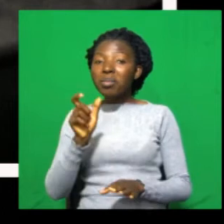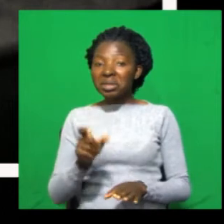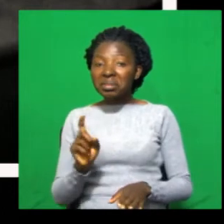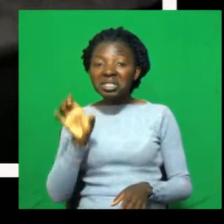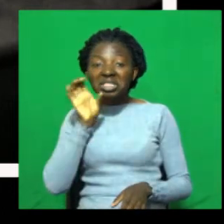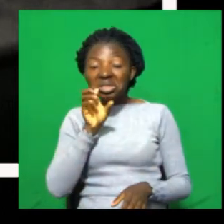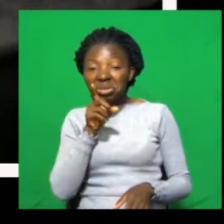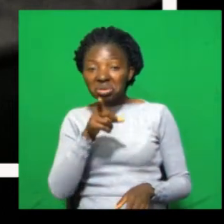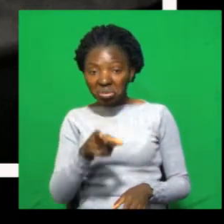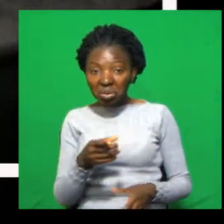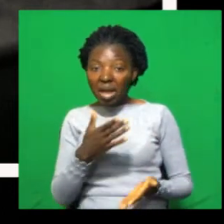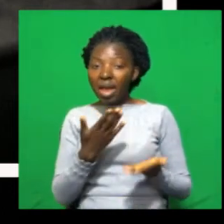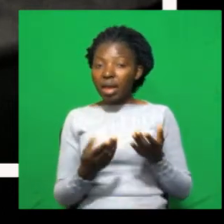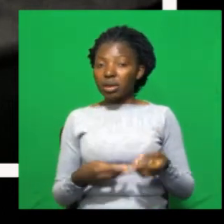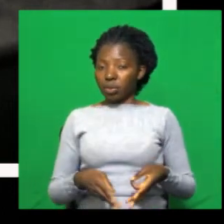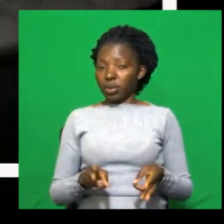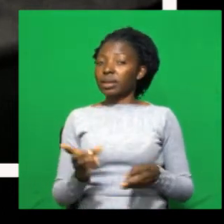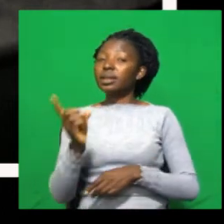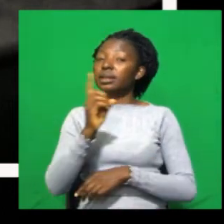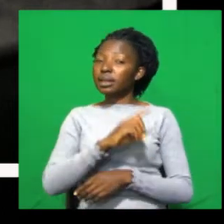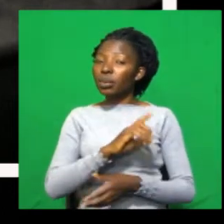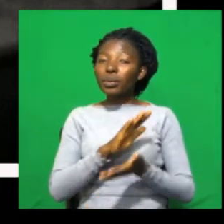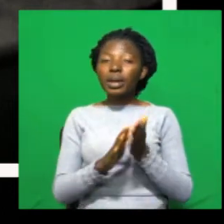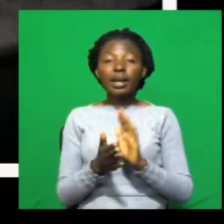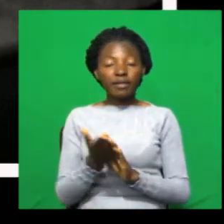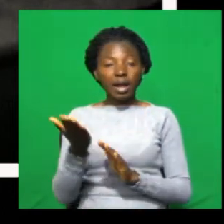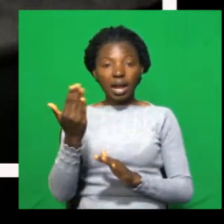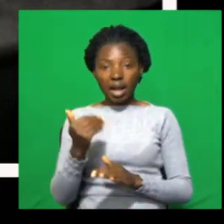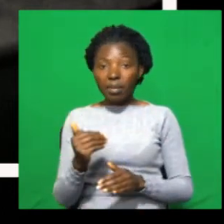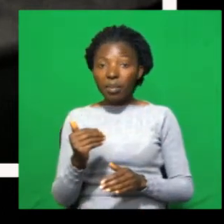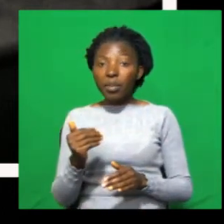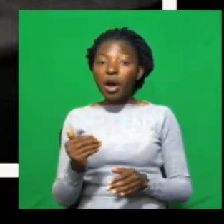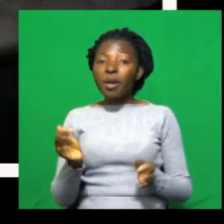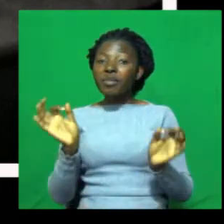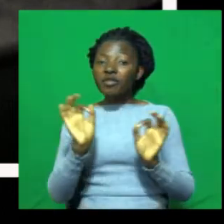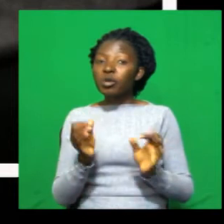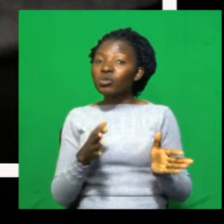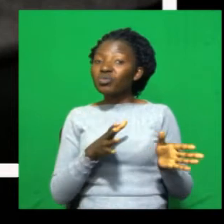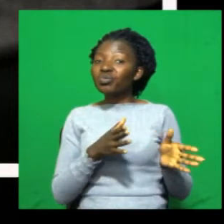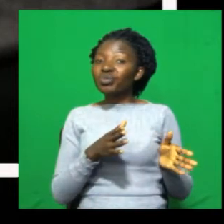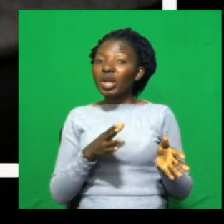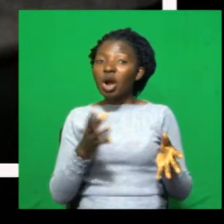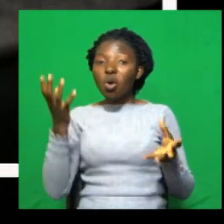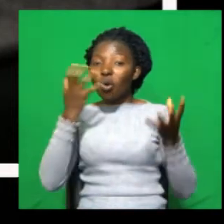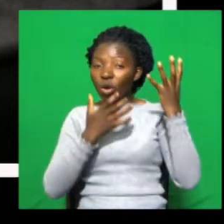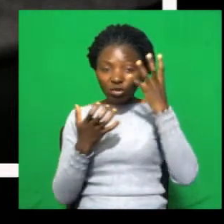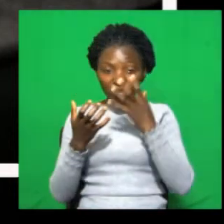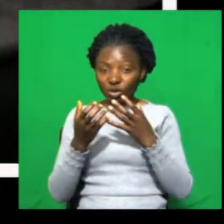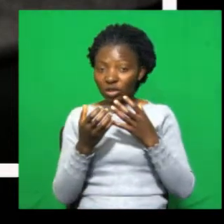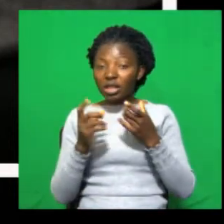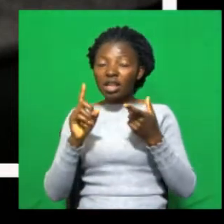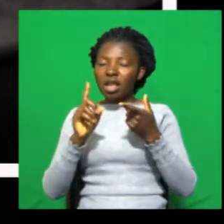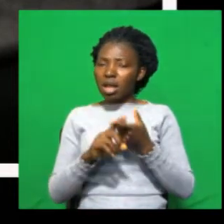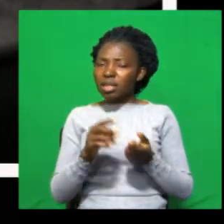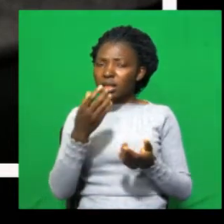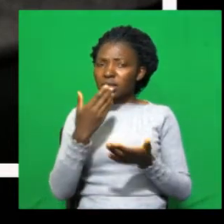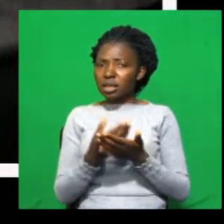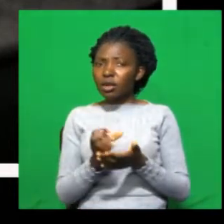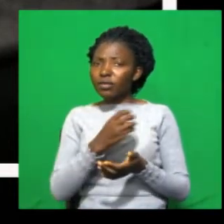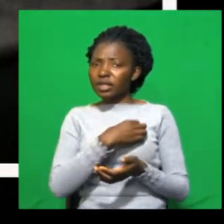upi noupi, nokuti harisviki kana kutsauka kusati kwatanga kuuya, nomunhu wezvivi mwanakomana wokurashika asati